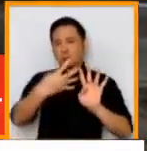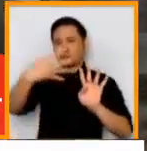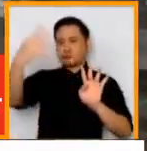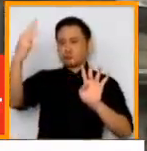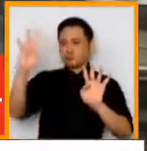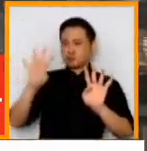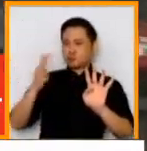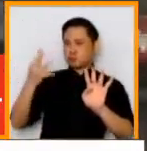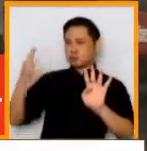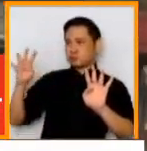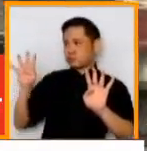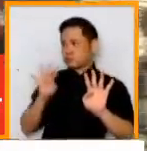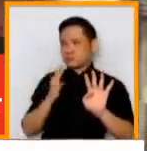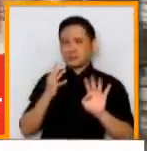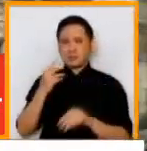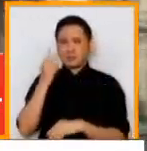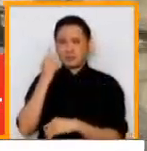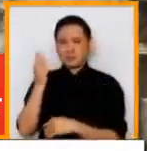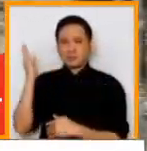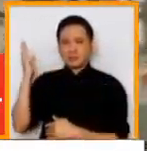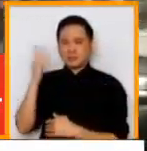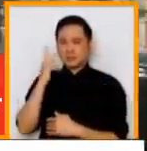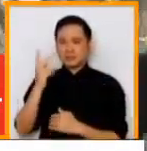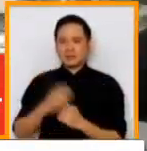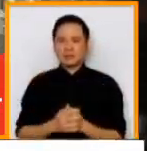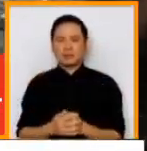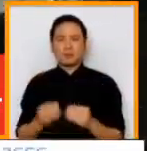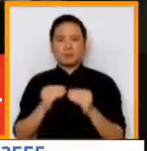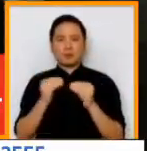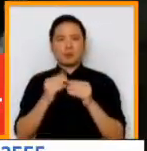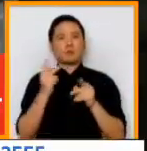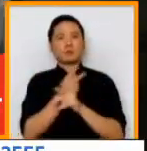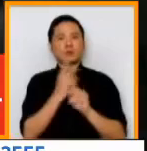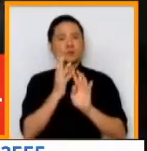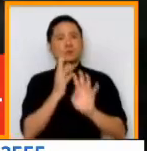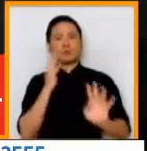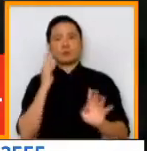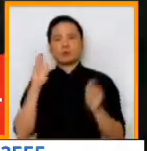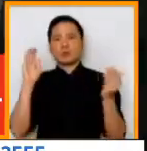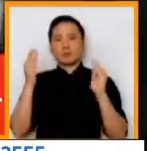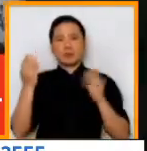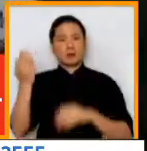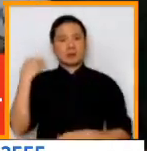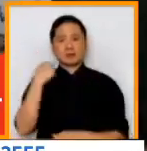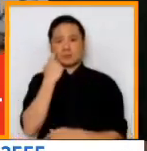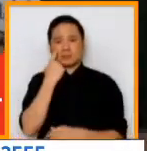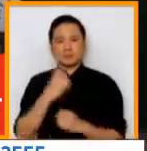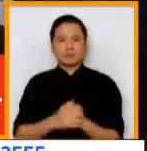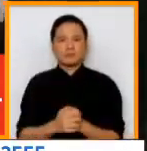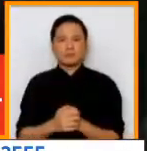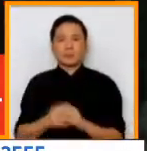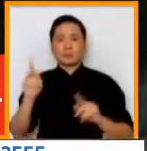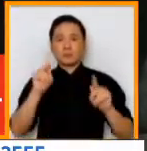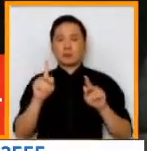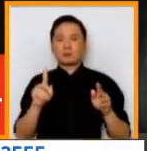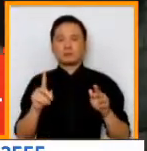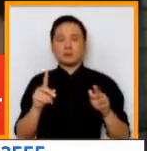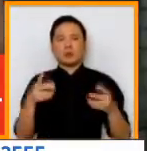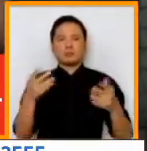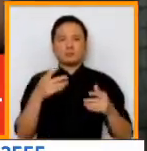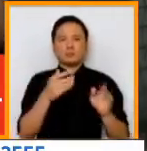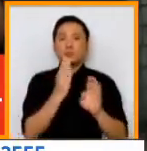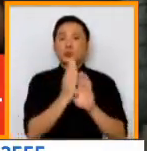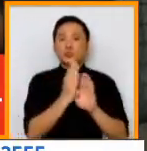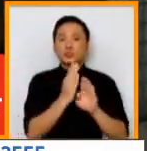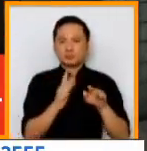may kaliwa ko. Mas humaba ngayong oras na ito kumpara kanina. Sunod-sunod naman yung dating ng mga bus. Kasi itong mga bus na to, galing